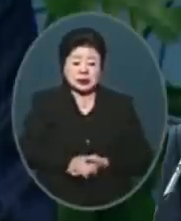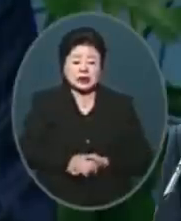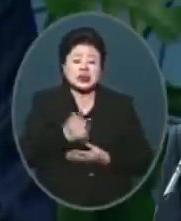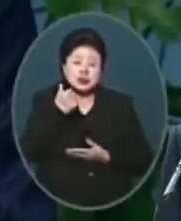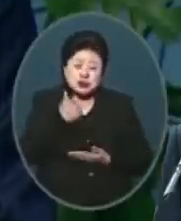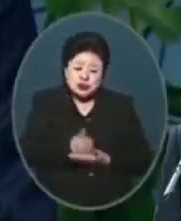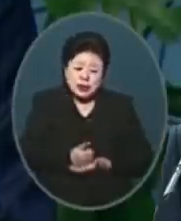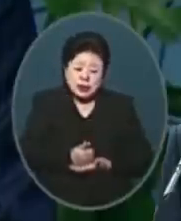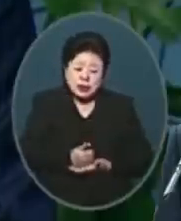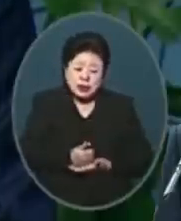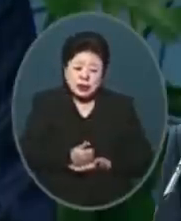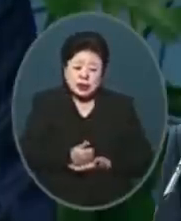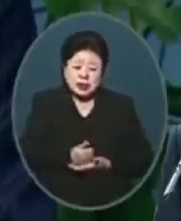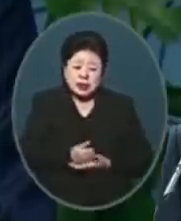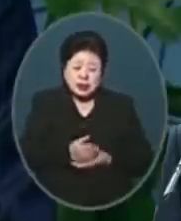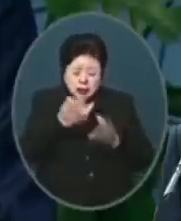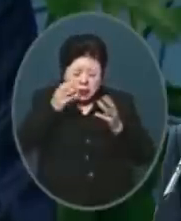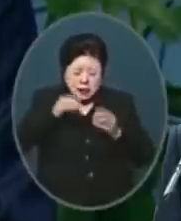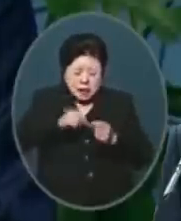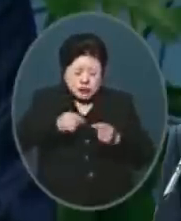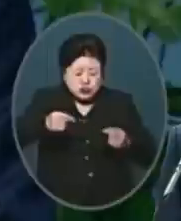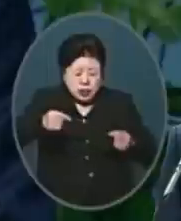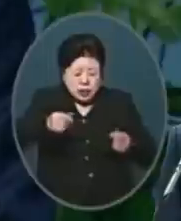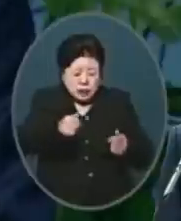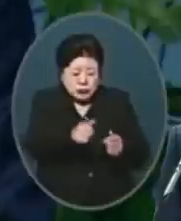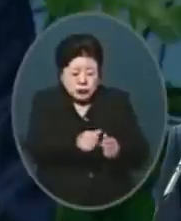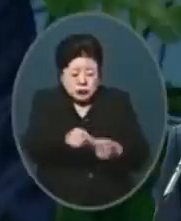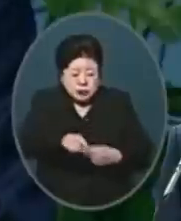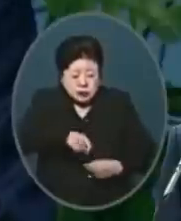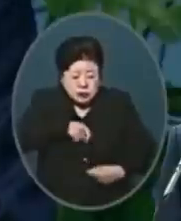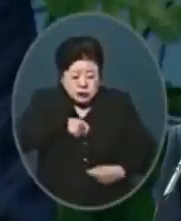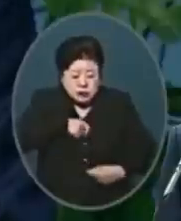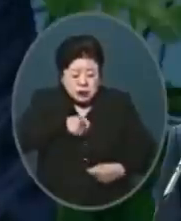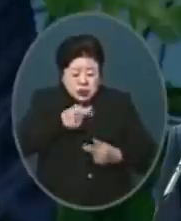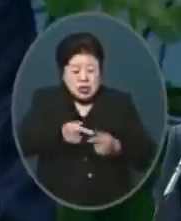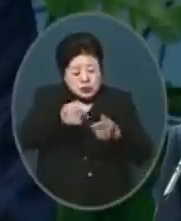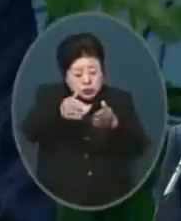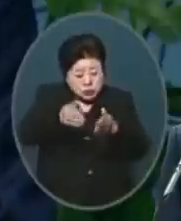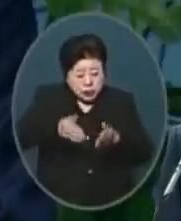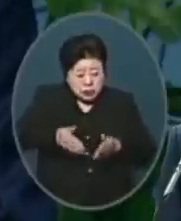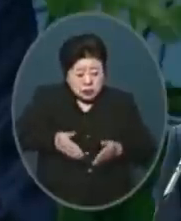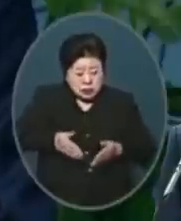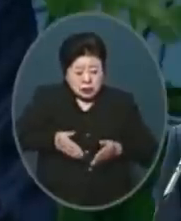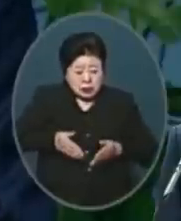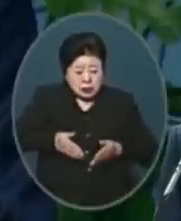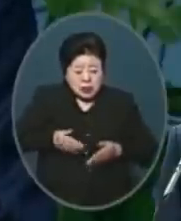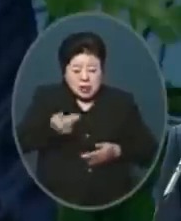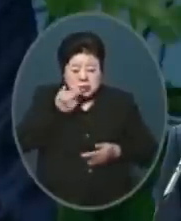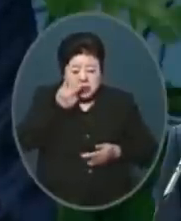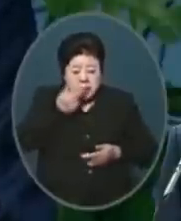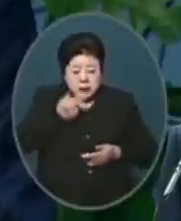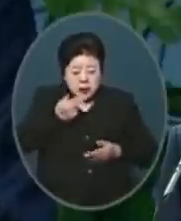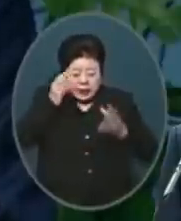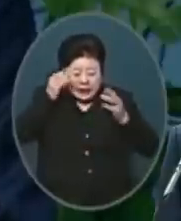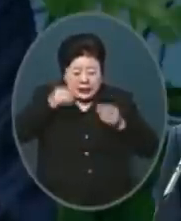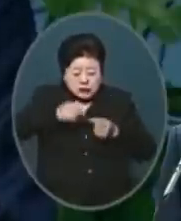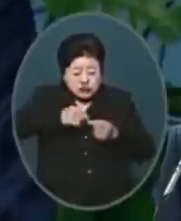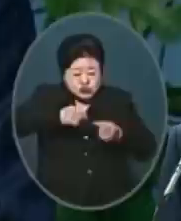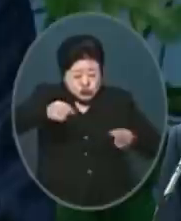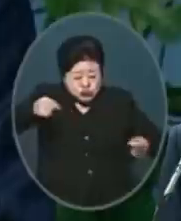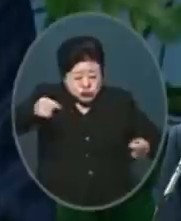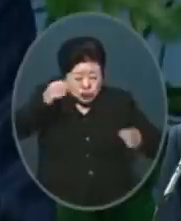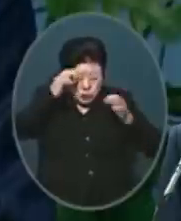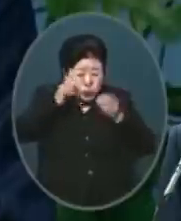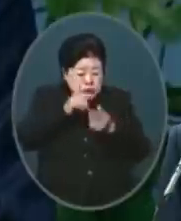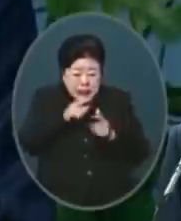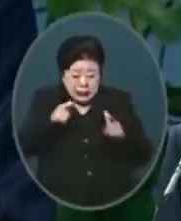죄의 탯줄에 붙어 있는데 의인은 예수를 통해서 생명의 탯줄에 눈에